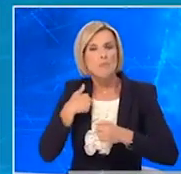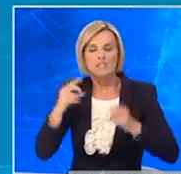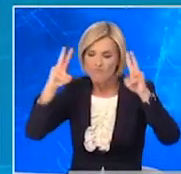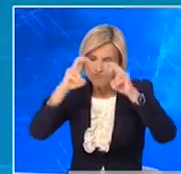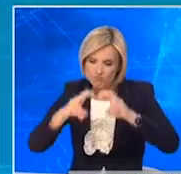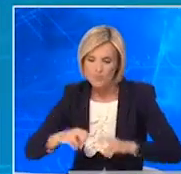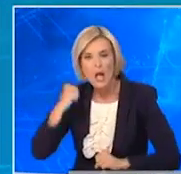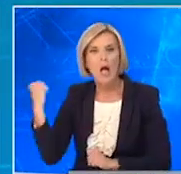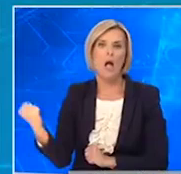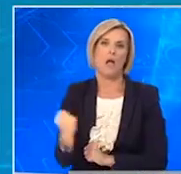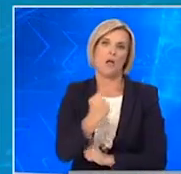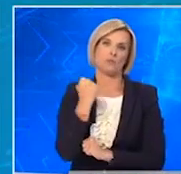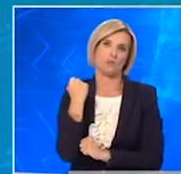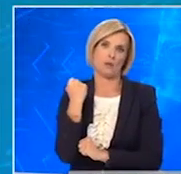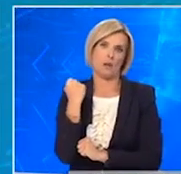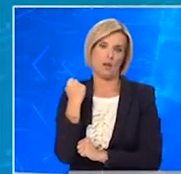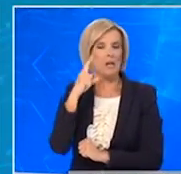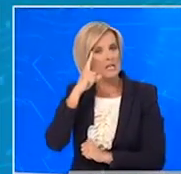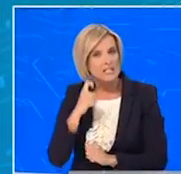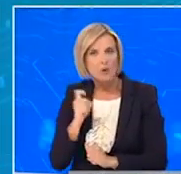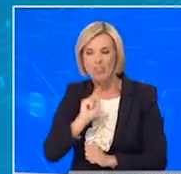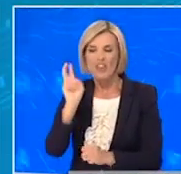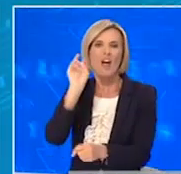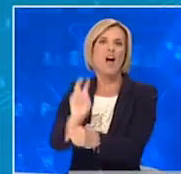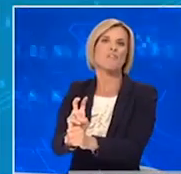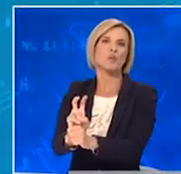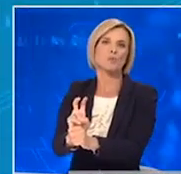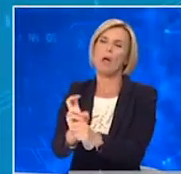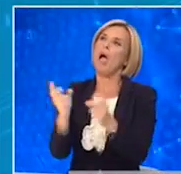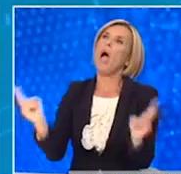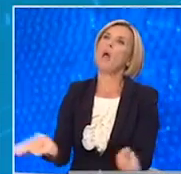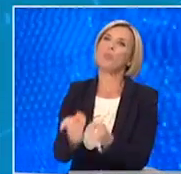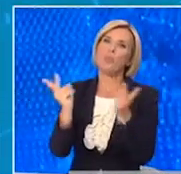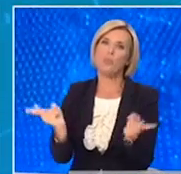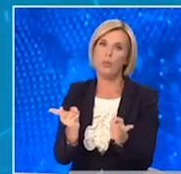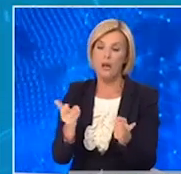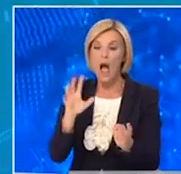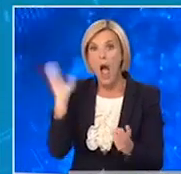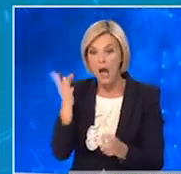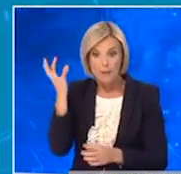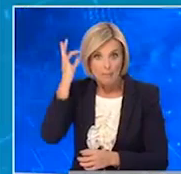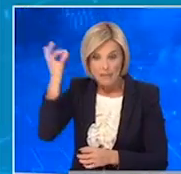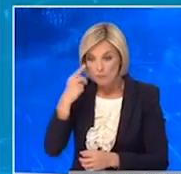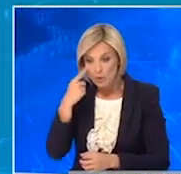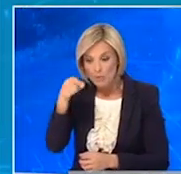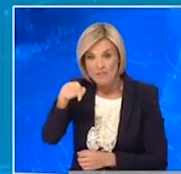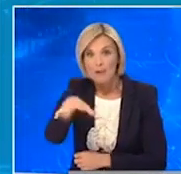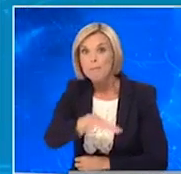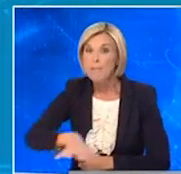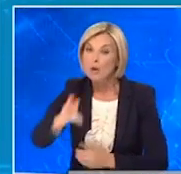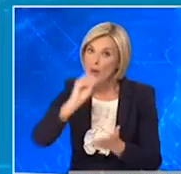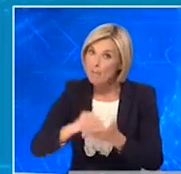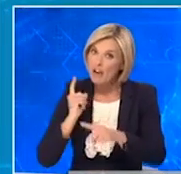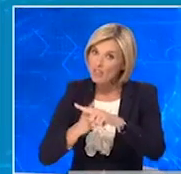περίπτωση να υπάρχει ιός σε συγκεκριμένη περιοχή ή σε συγκεκριμένο κλάστερ και αυτό να